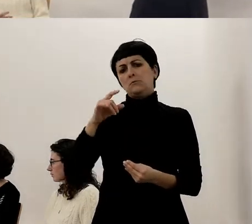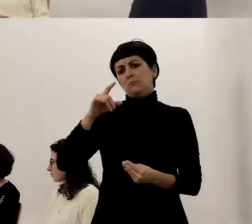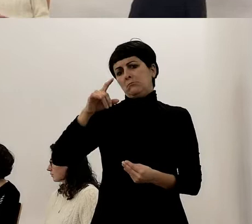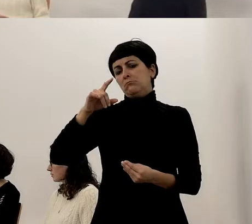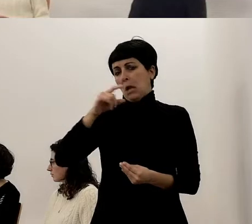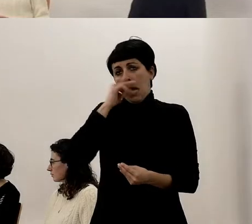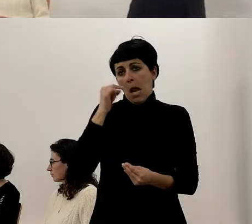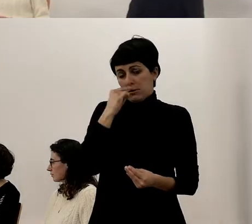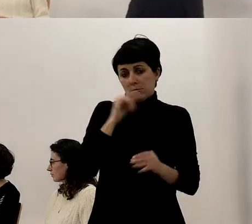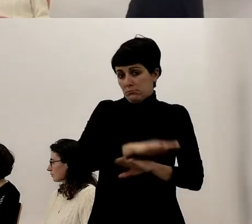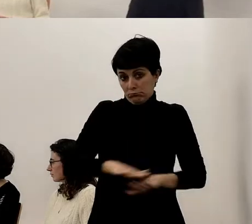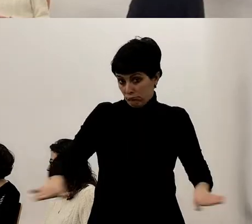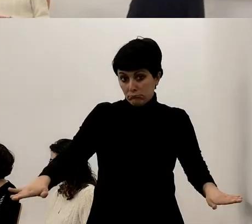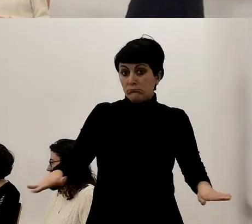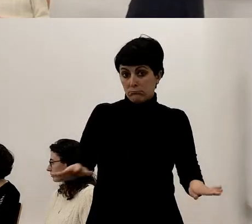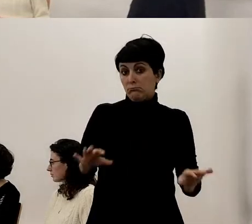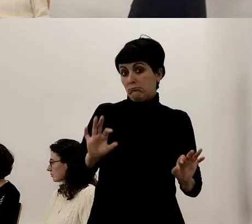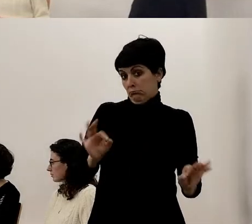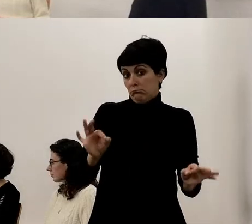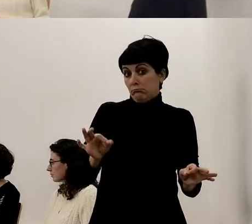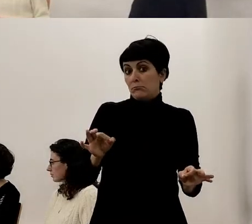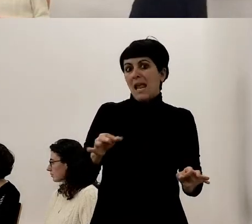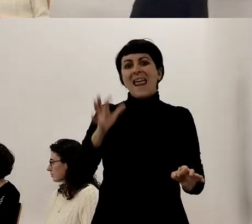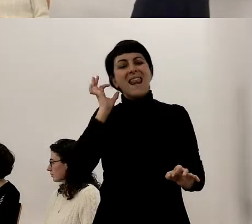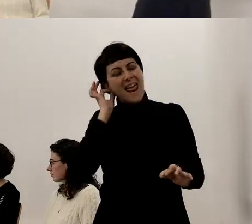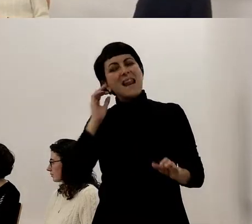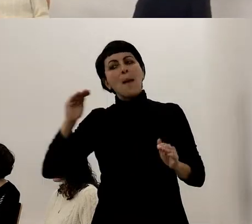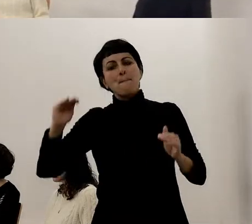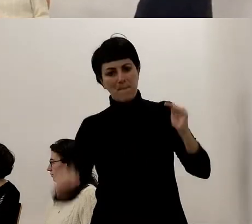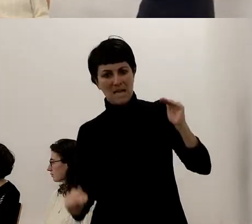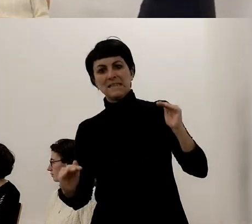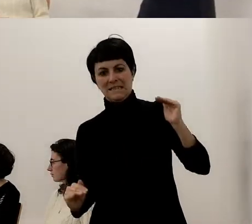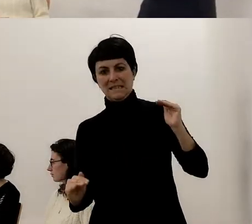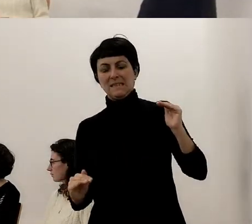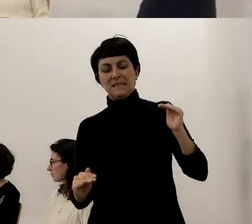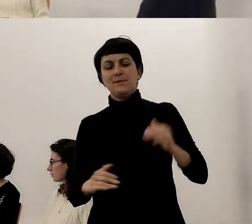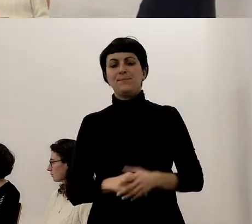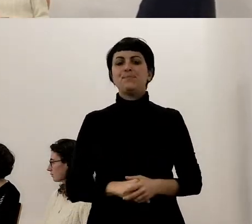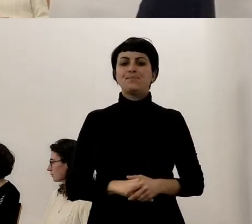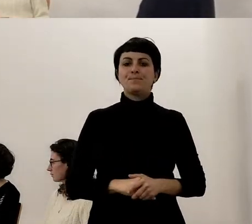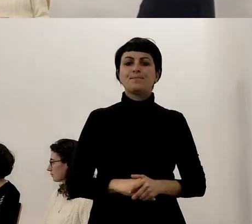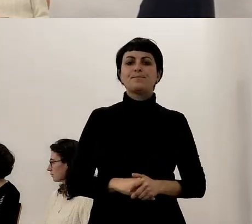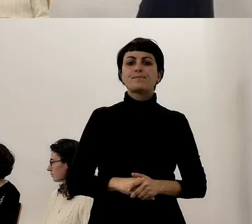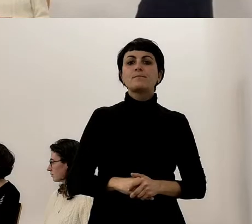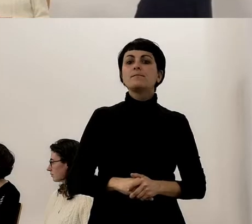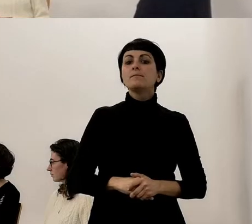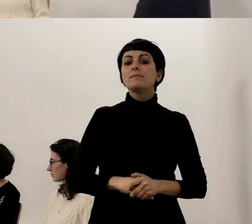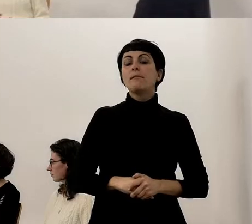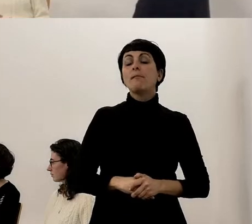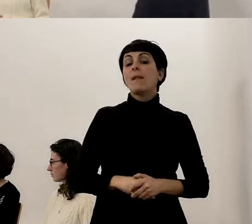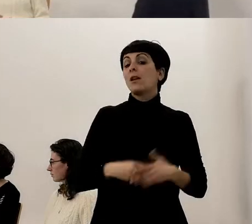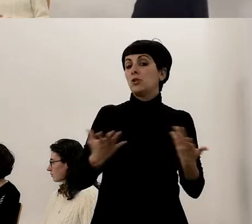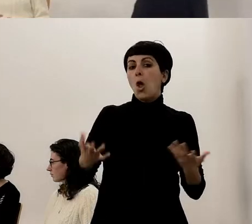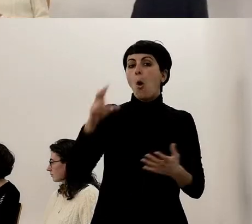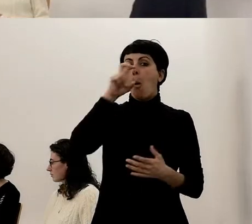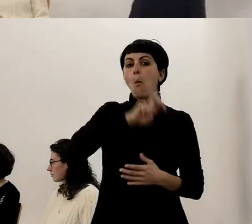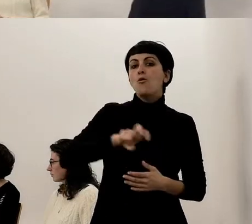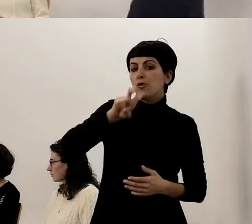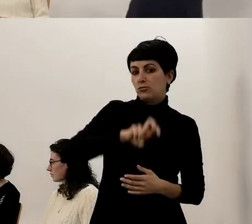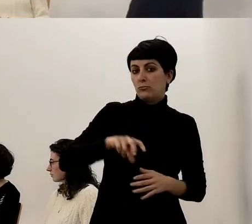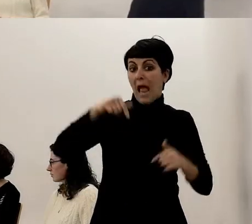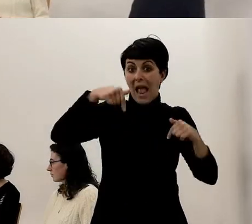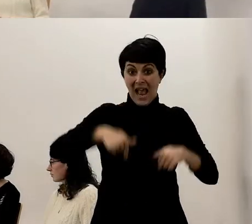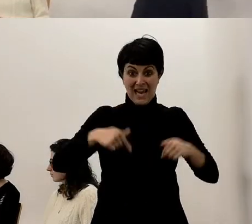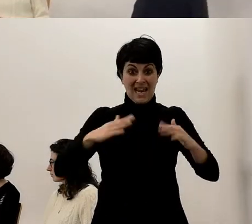i nens petits que nenes petites. I jo diria, com a curiositat, aquí fem a la casa